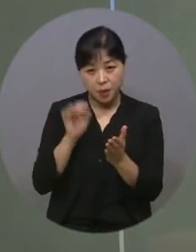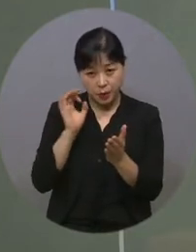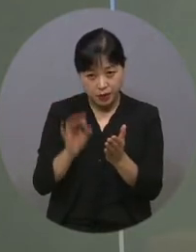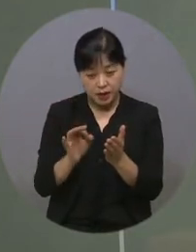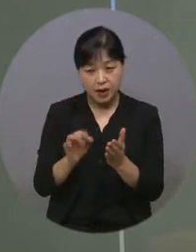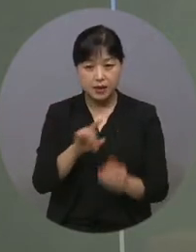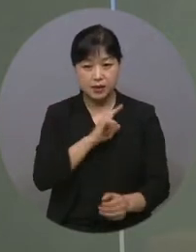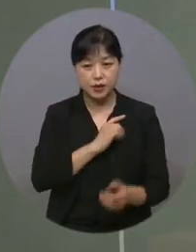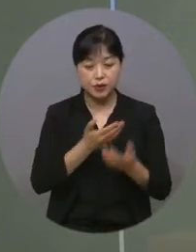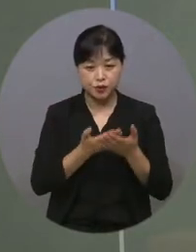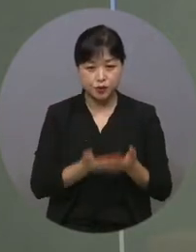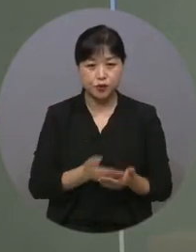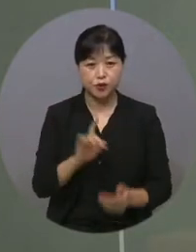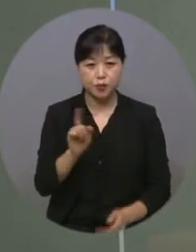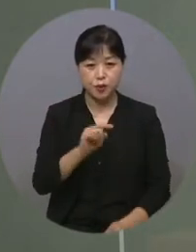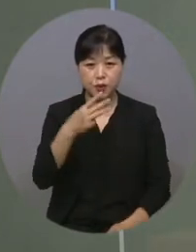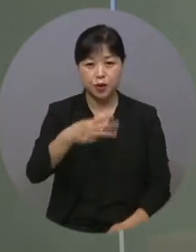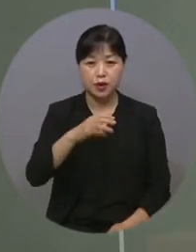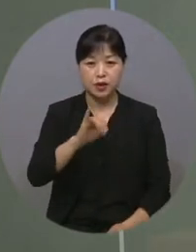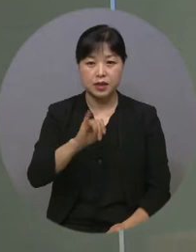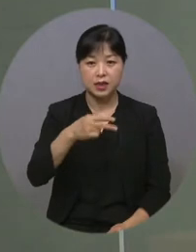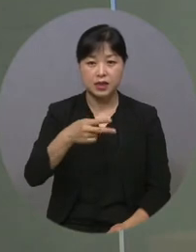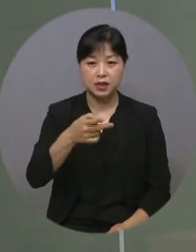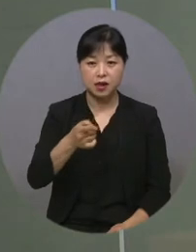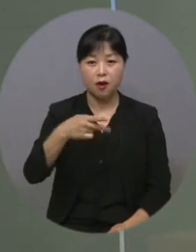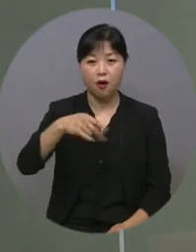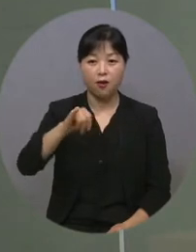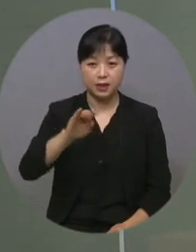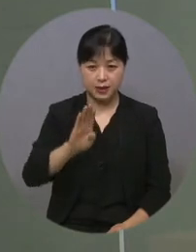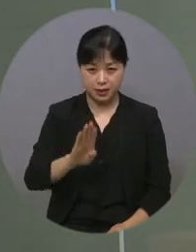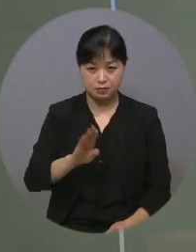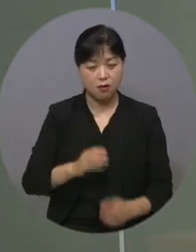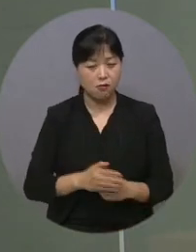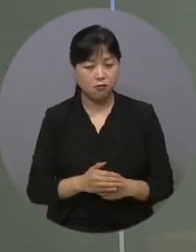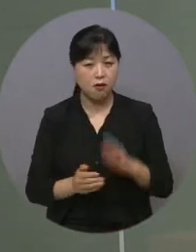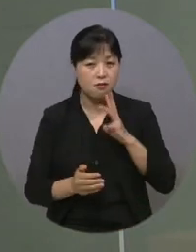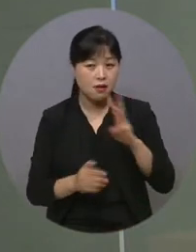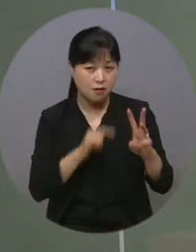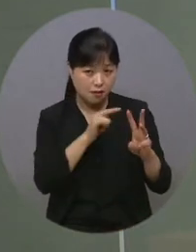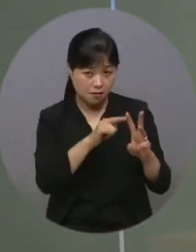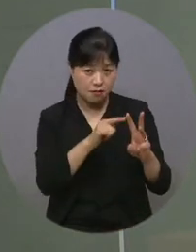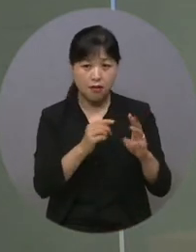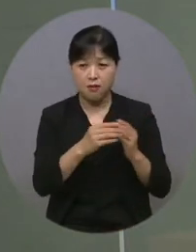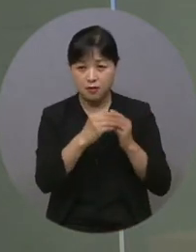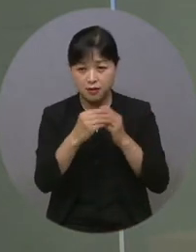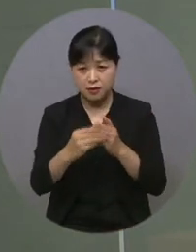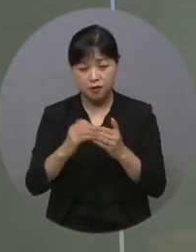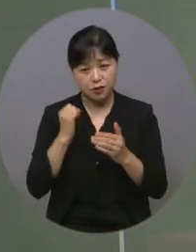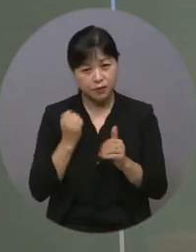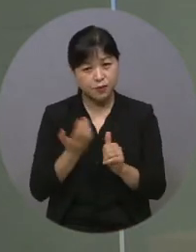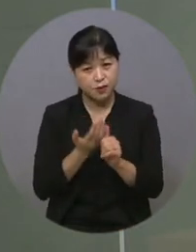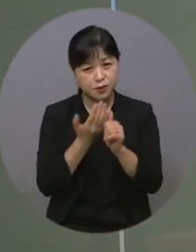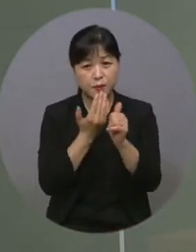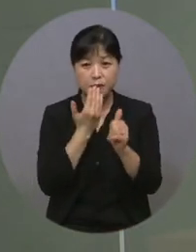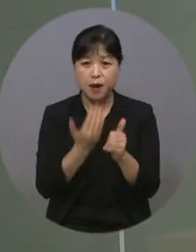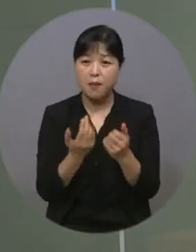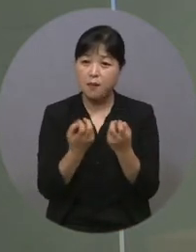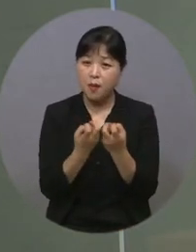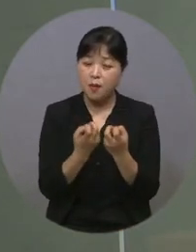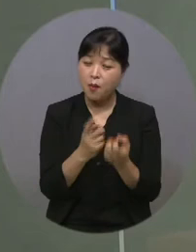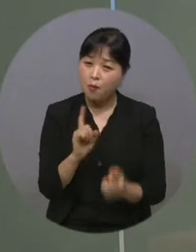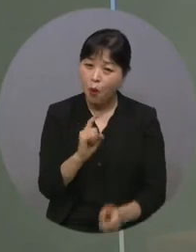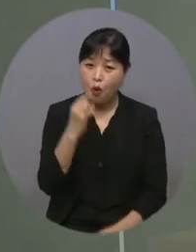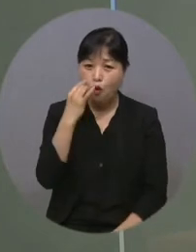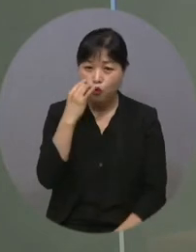리더십이다. 네. 아기 어린 3살짜리한테 리더십을 어떻게 지도해야 하는지 그게 좀